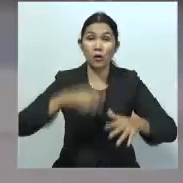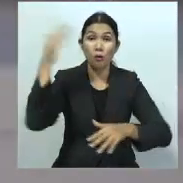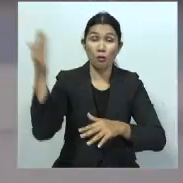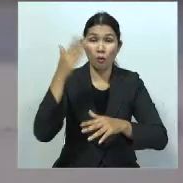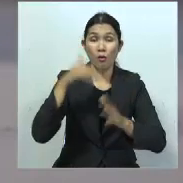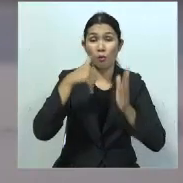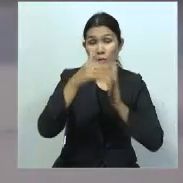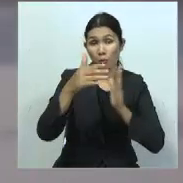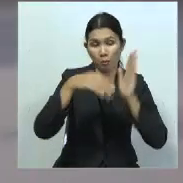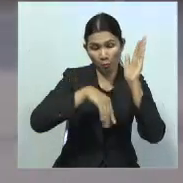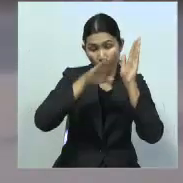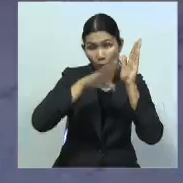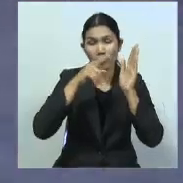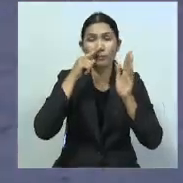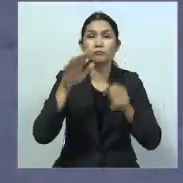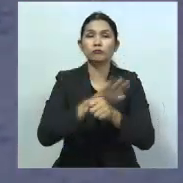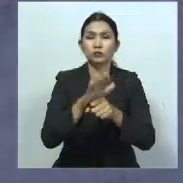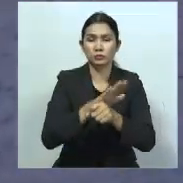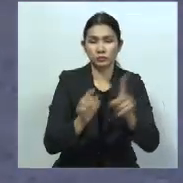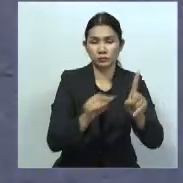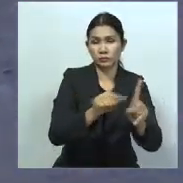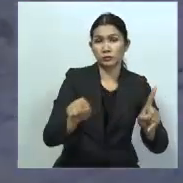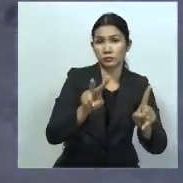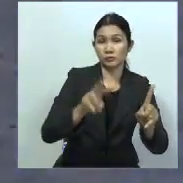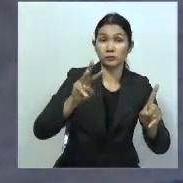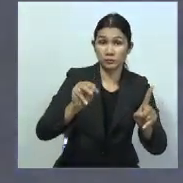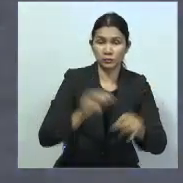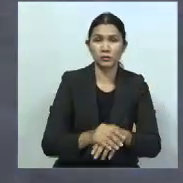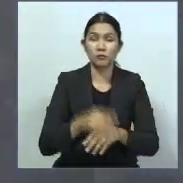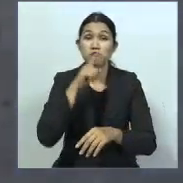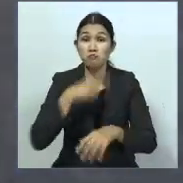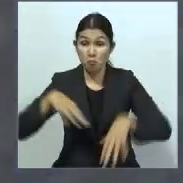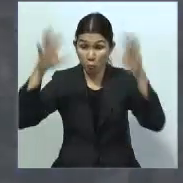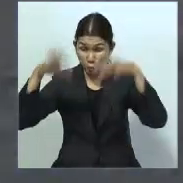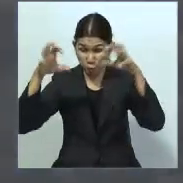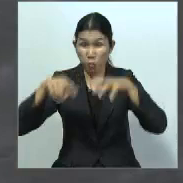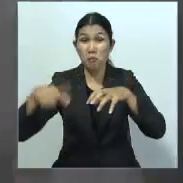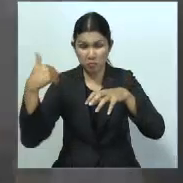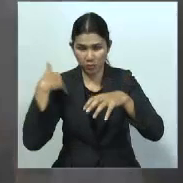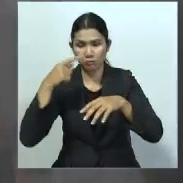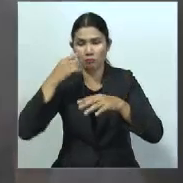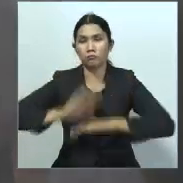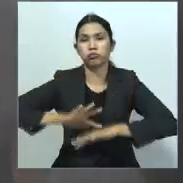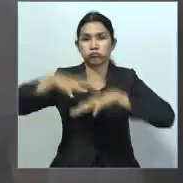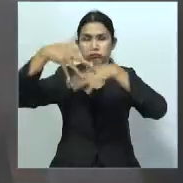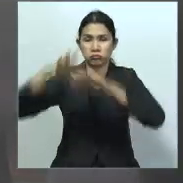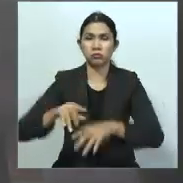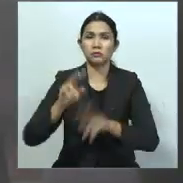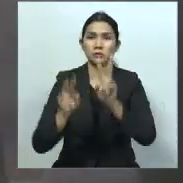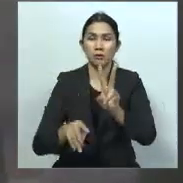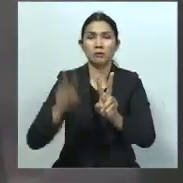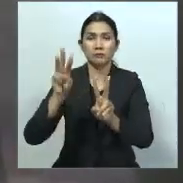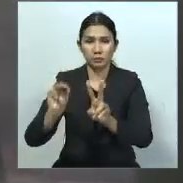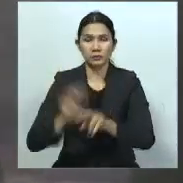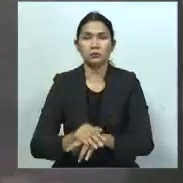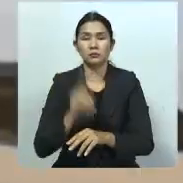่ไยตอนบนมกำลงปานกลางคลนสูง 1-2 เมตรและบริเวณทมีฟนฟ้าขนองคลื่นสูงกวา 2 เมตรเช่าเรือควรเพ